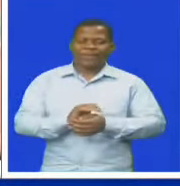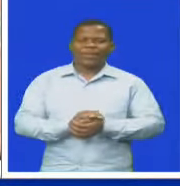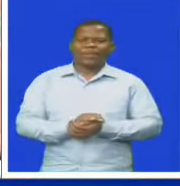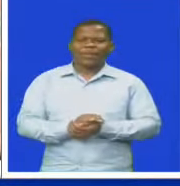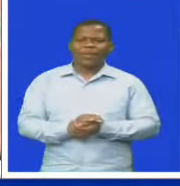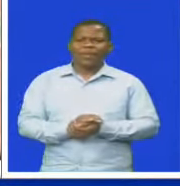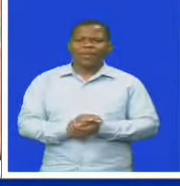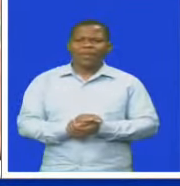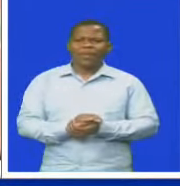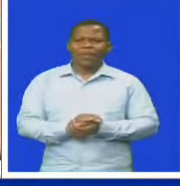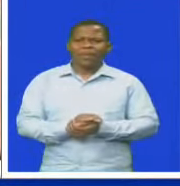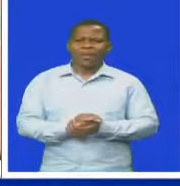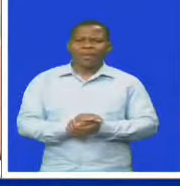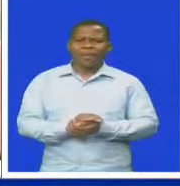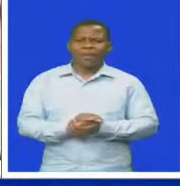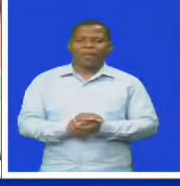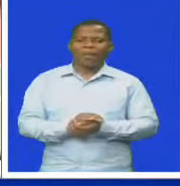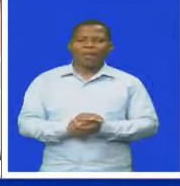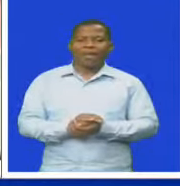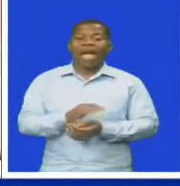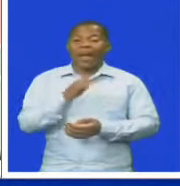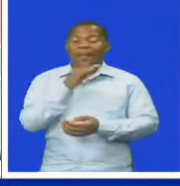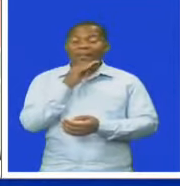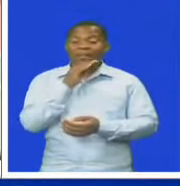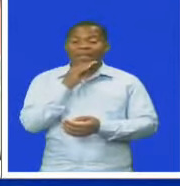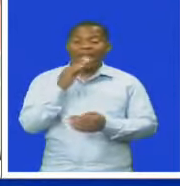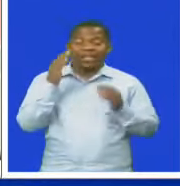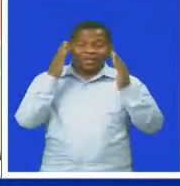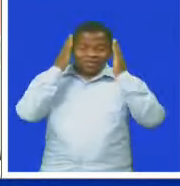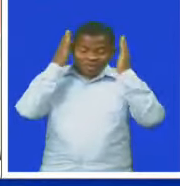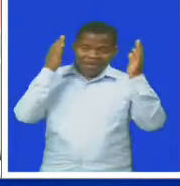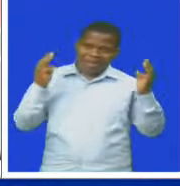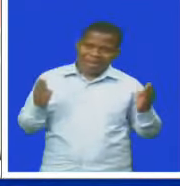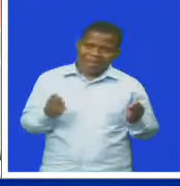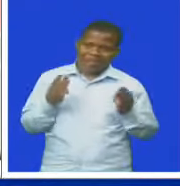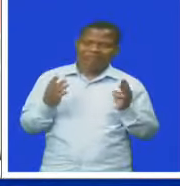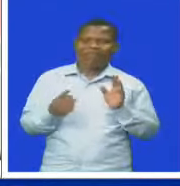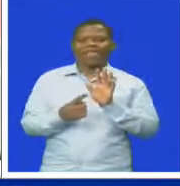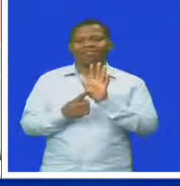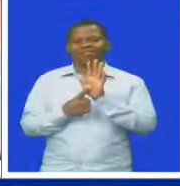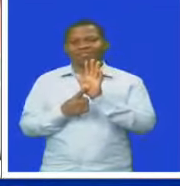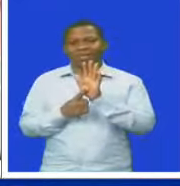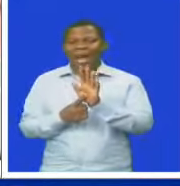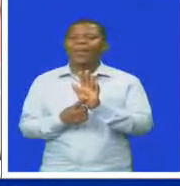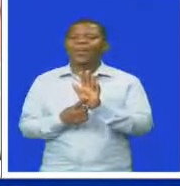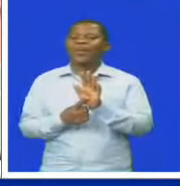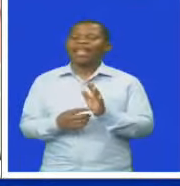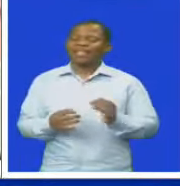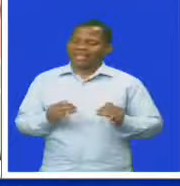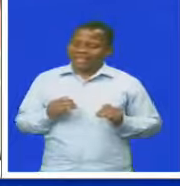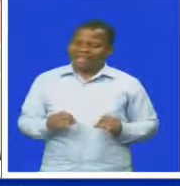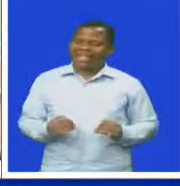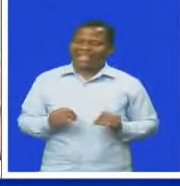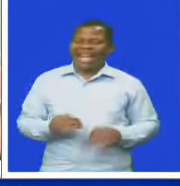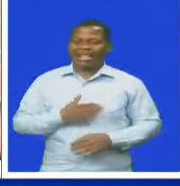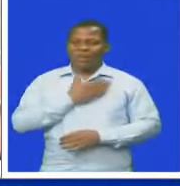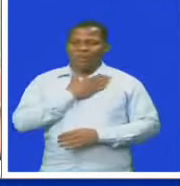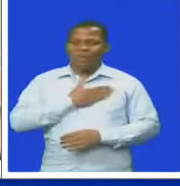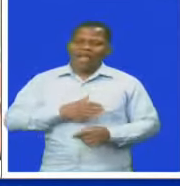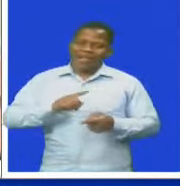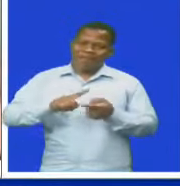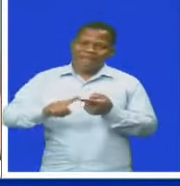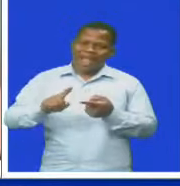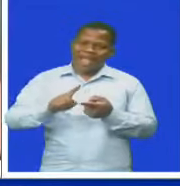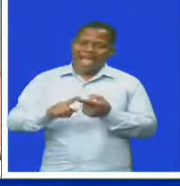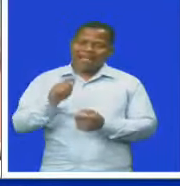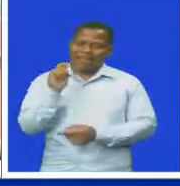kanjani, and Maswati now ayatshengisa ukuthi cha atimisele because akusafana nakulo myawo lophelile,